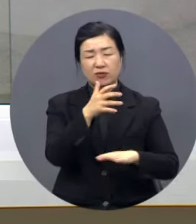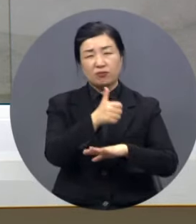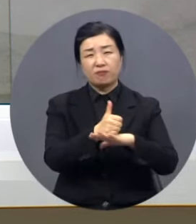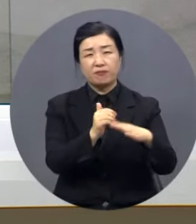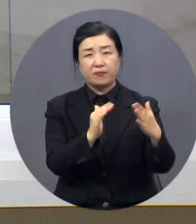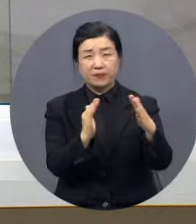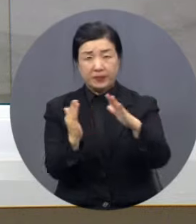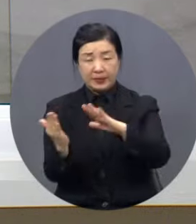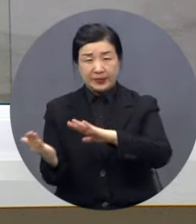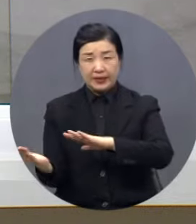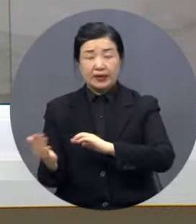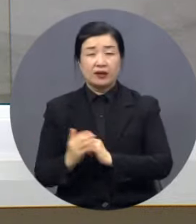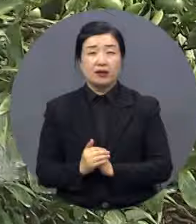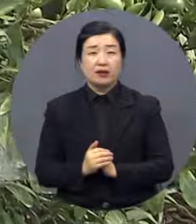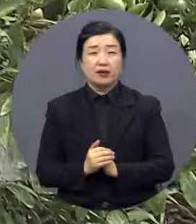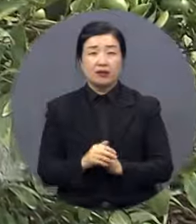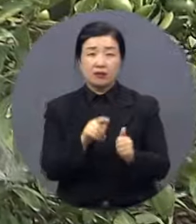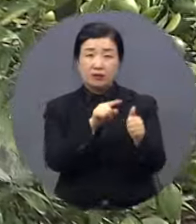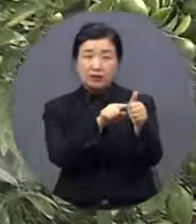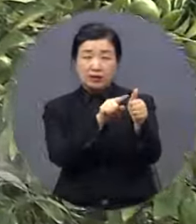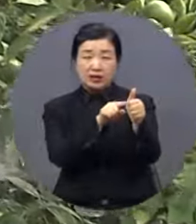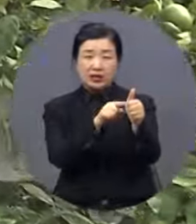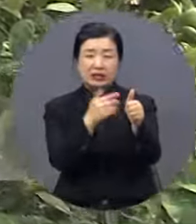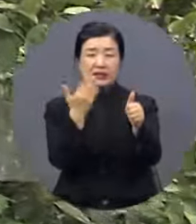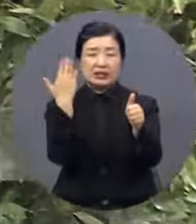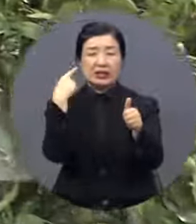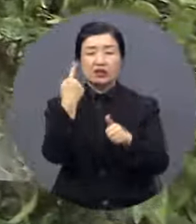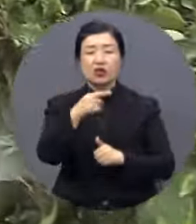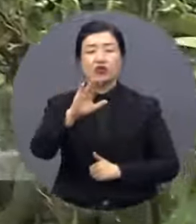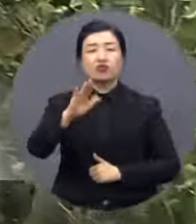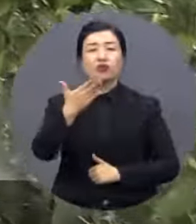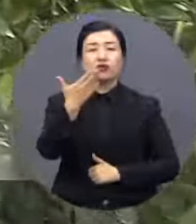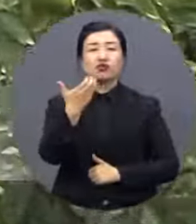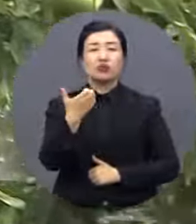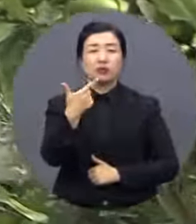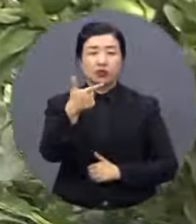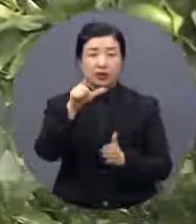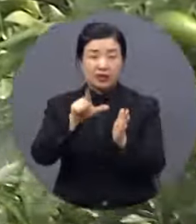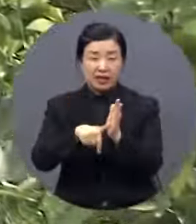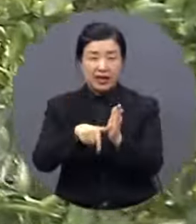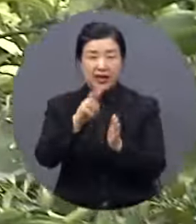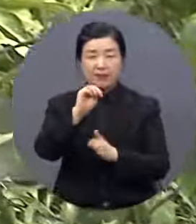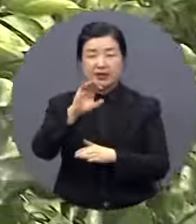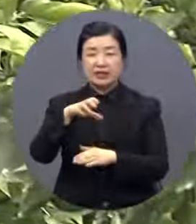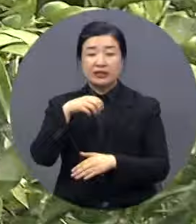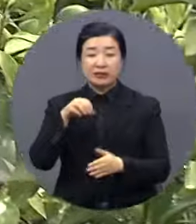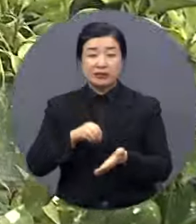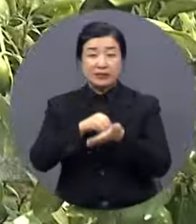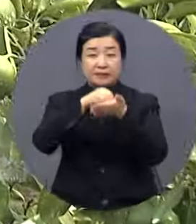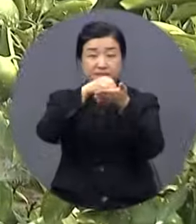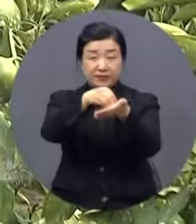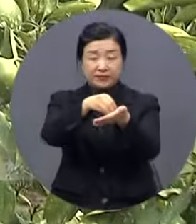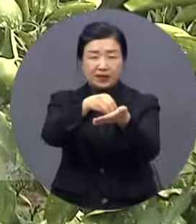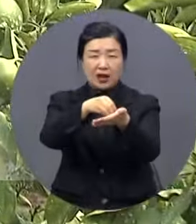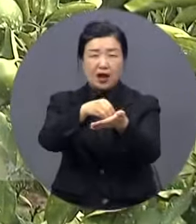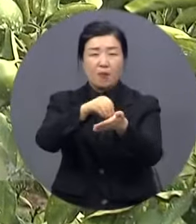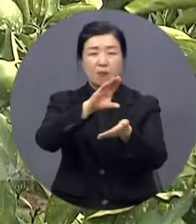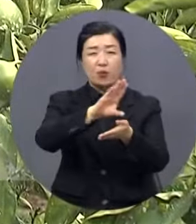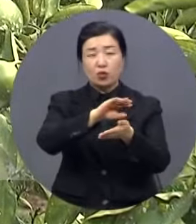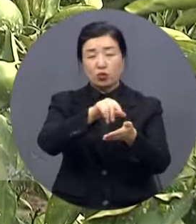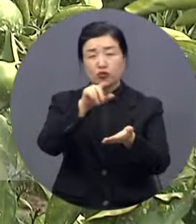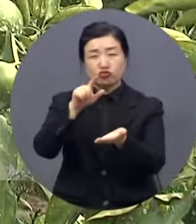별세했습니다. 고 현재훈 기자는 지난 1996년 제주 MBC의 취재 기자로 입사한 뒤